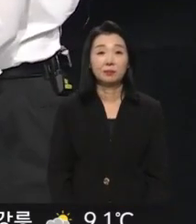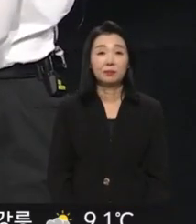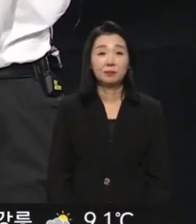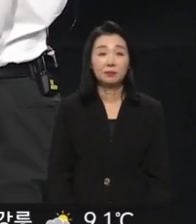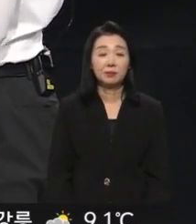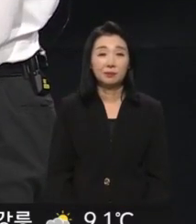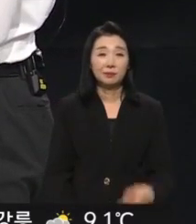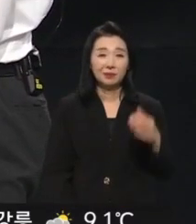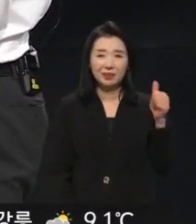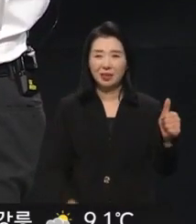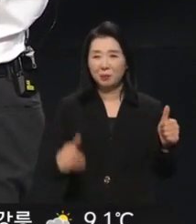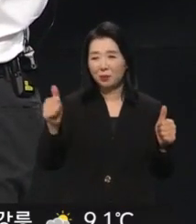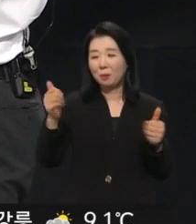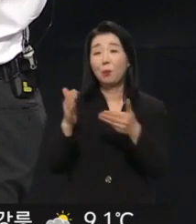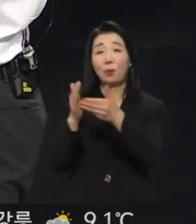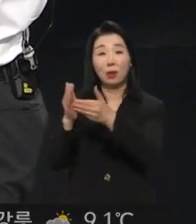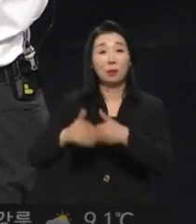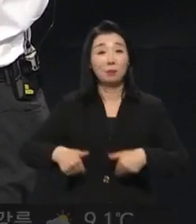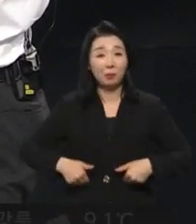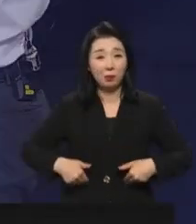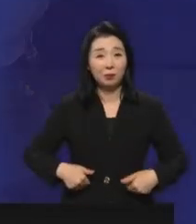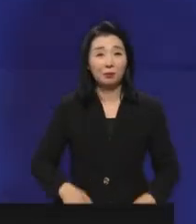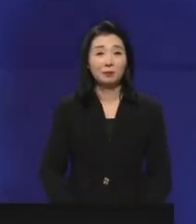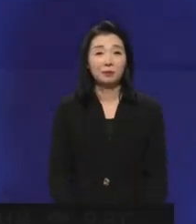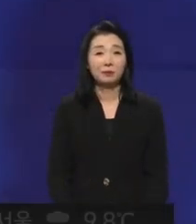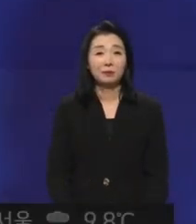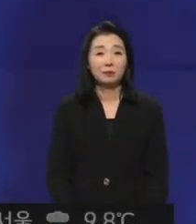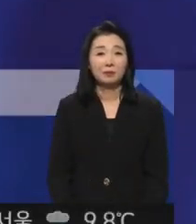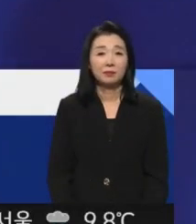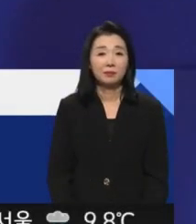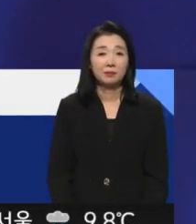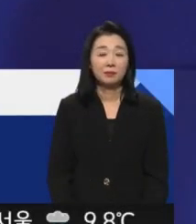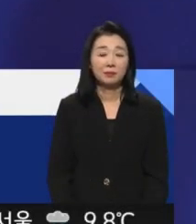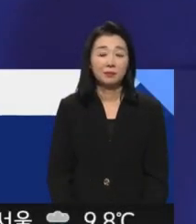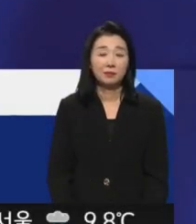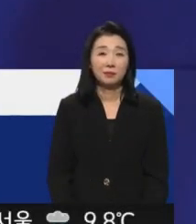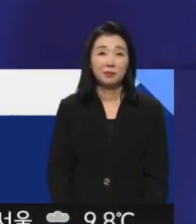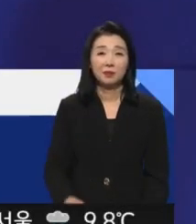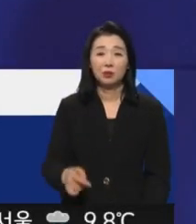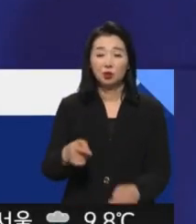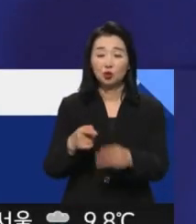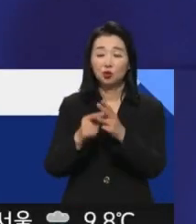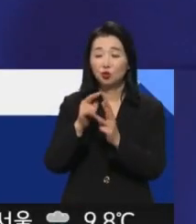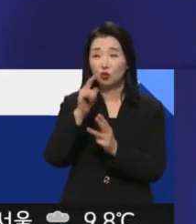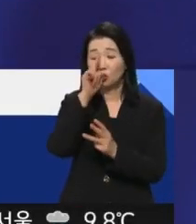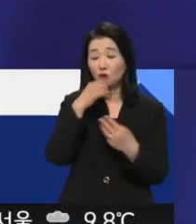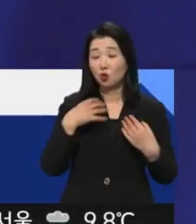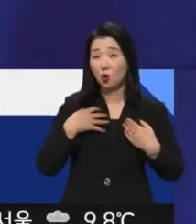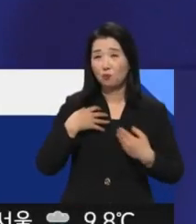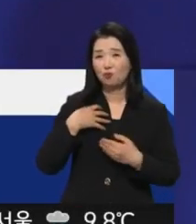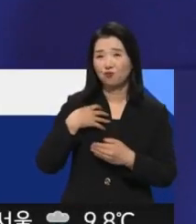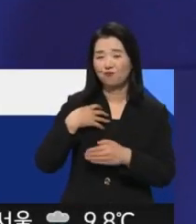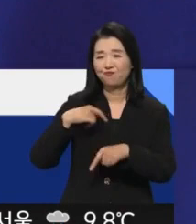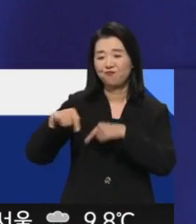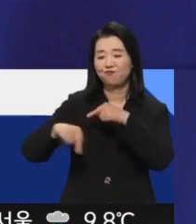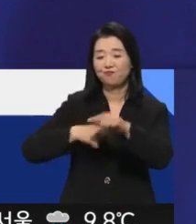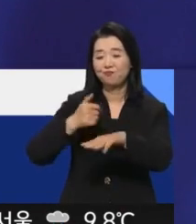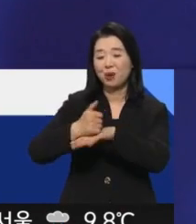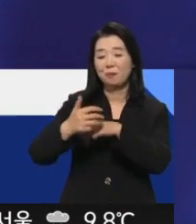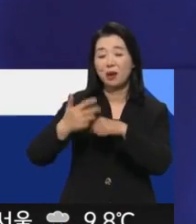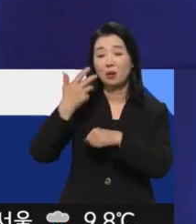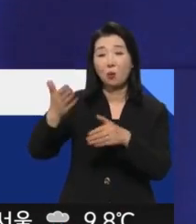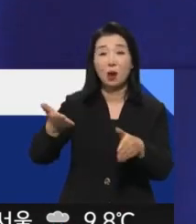네, 영수회담인데요. 집권 이후 8개월이 넘도록 야당 대표와 대화하지